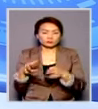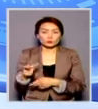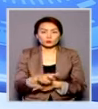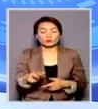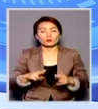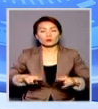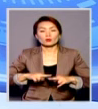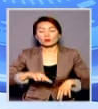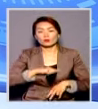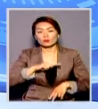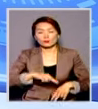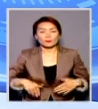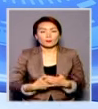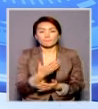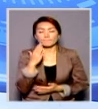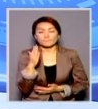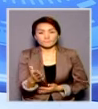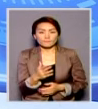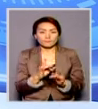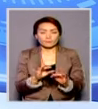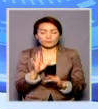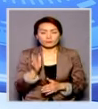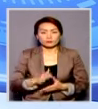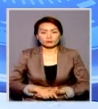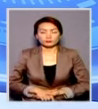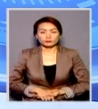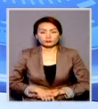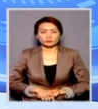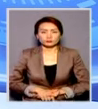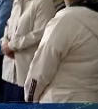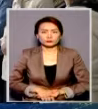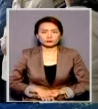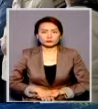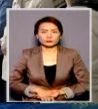тұрғындарға үгіт-насихат жұмыстарын жандандырып жатыр. Тақырыпта тілші тарқатады.